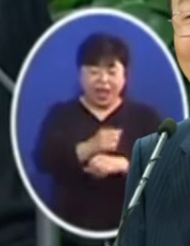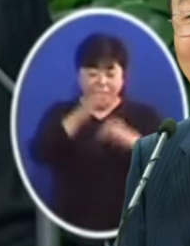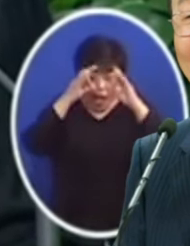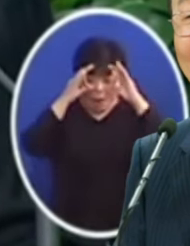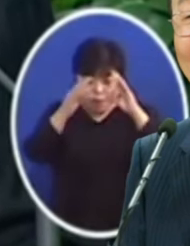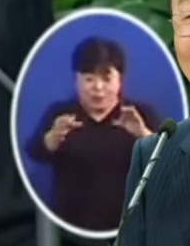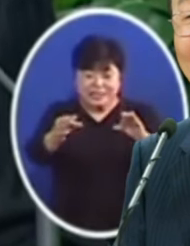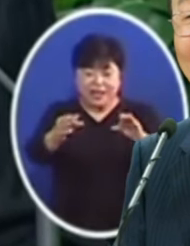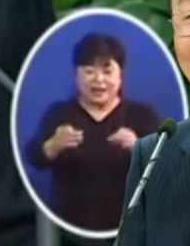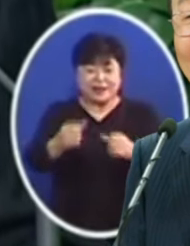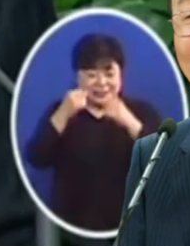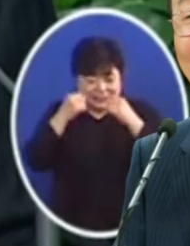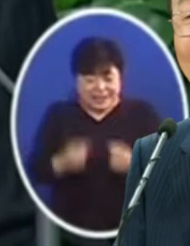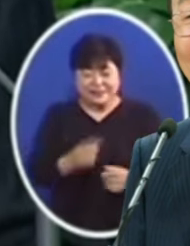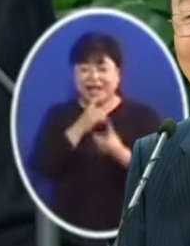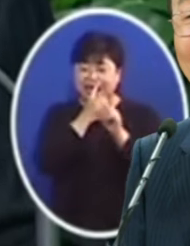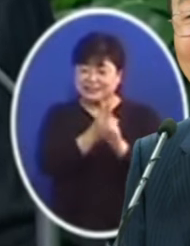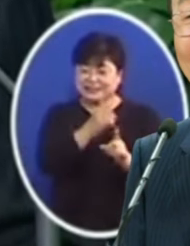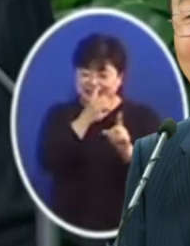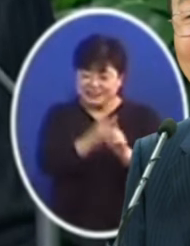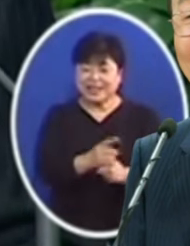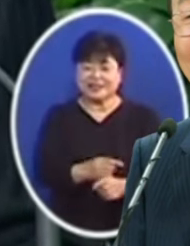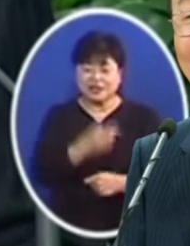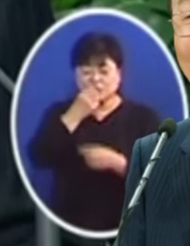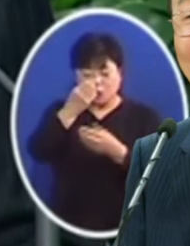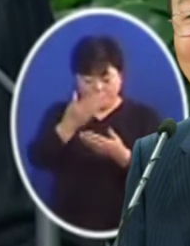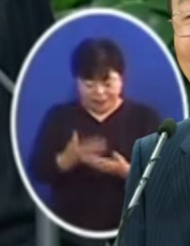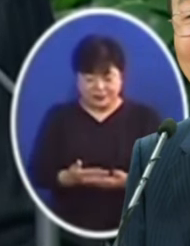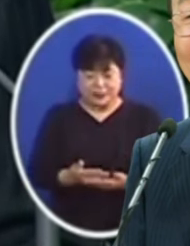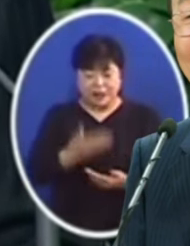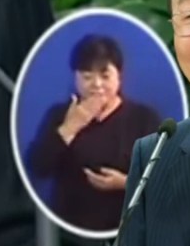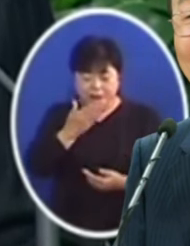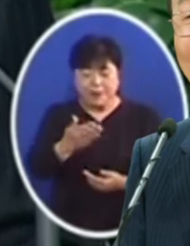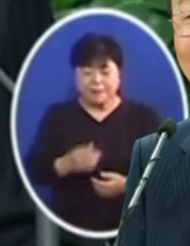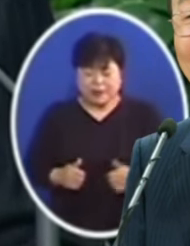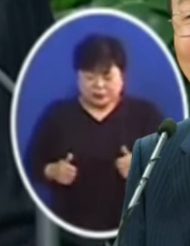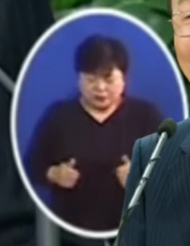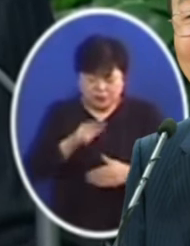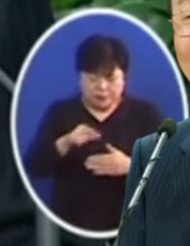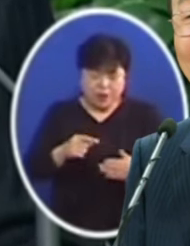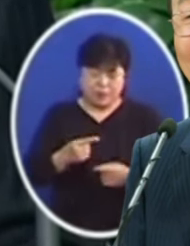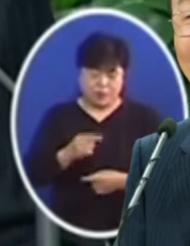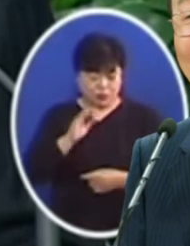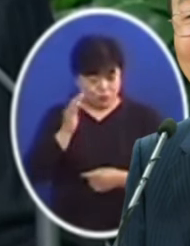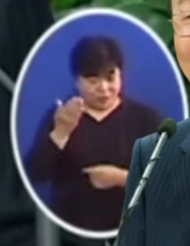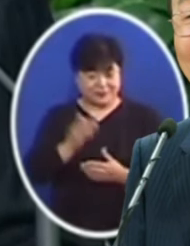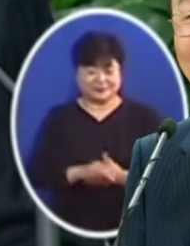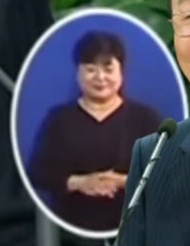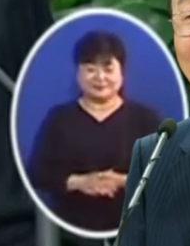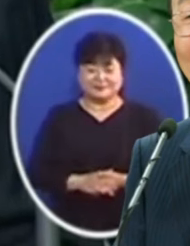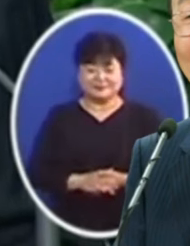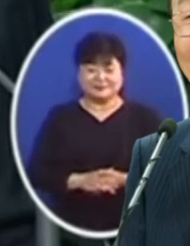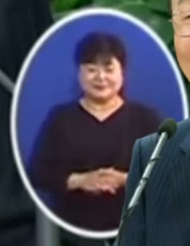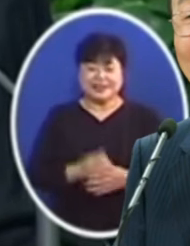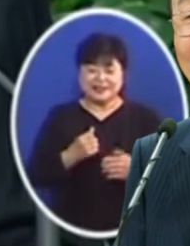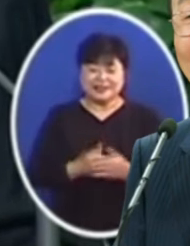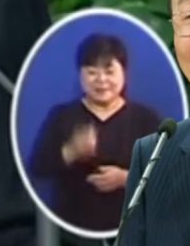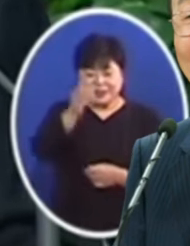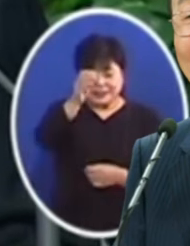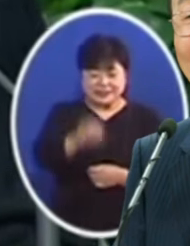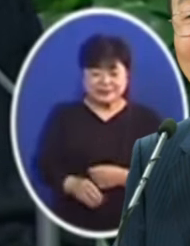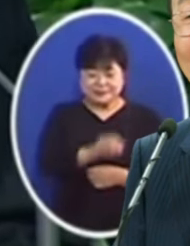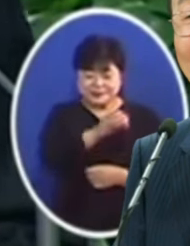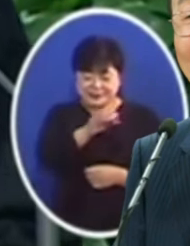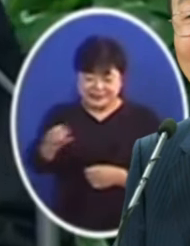해보자, 산다, 승리한다, 복받는다는 긍정적이고 적극적인 말을 할 수가 있게 되는 것입니다. 그러므로